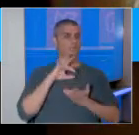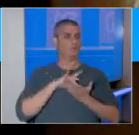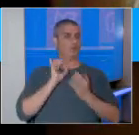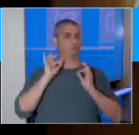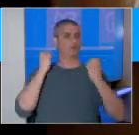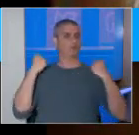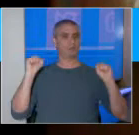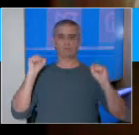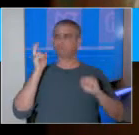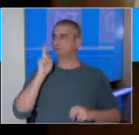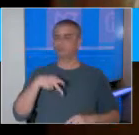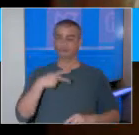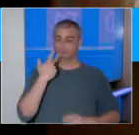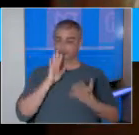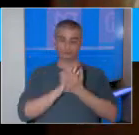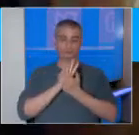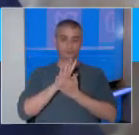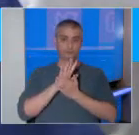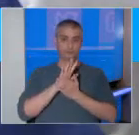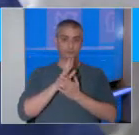הדמוקרטיה, יש בעצם